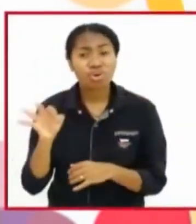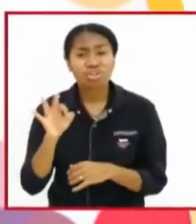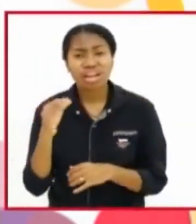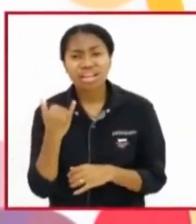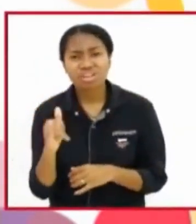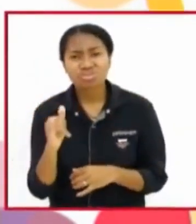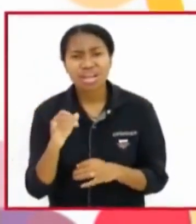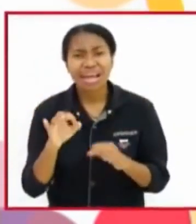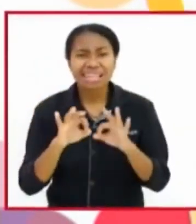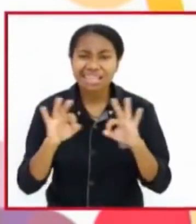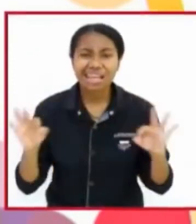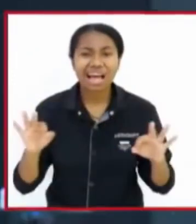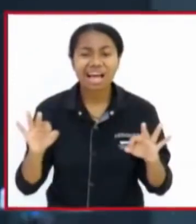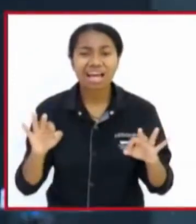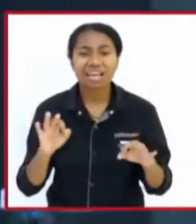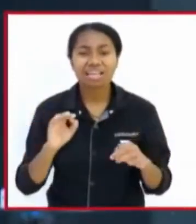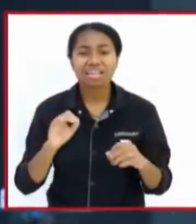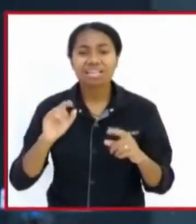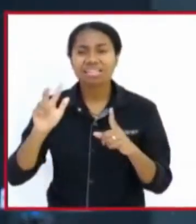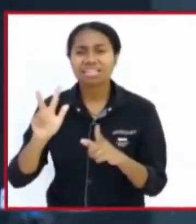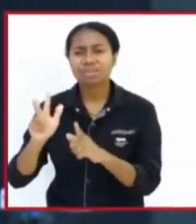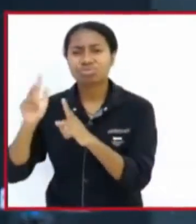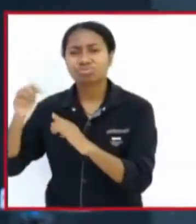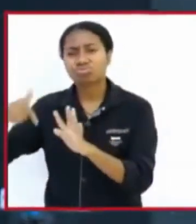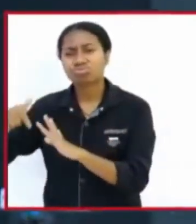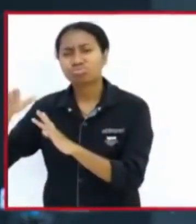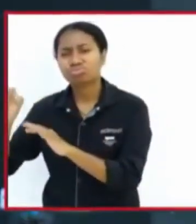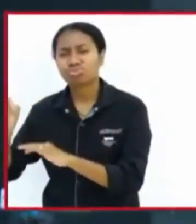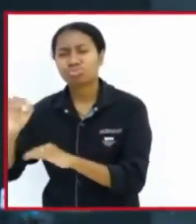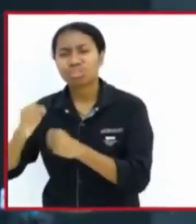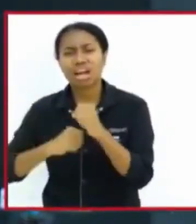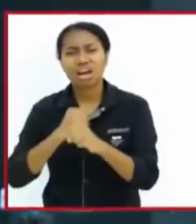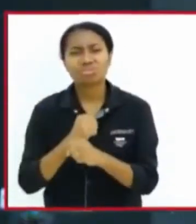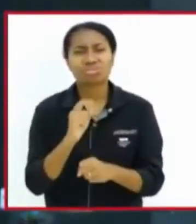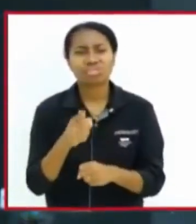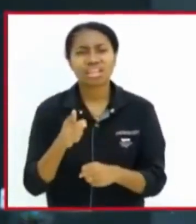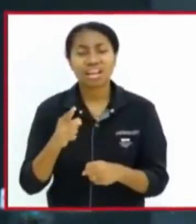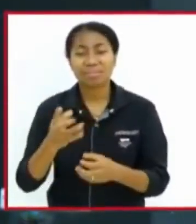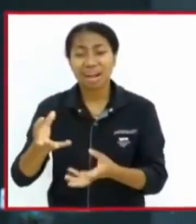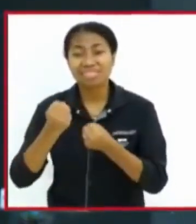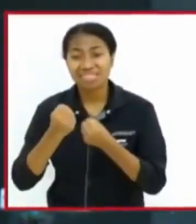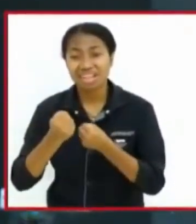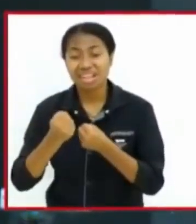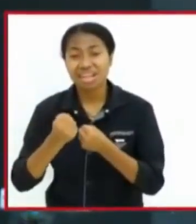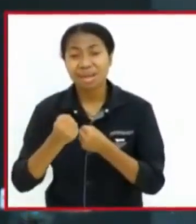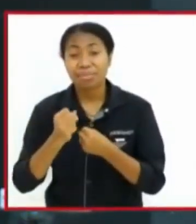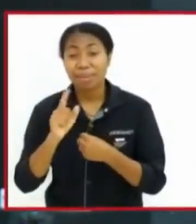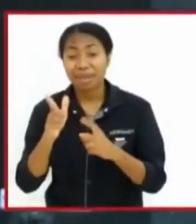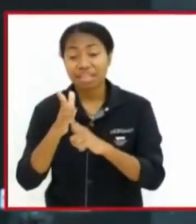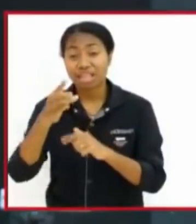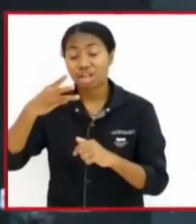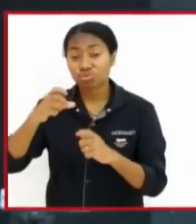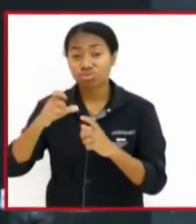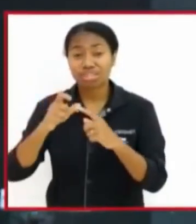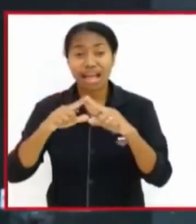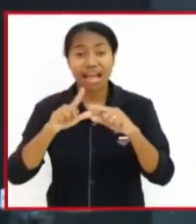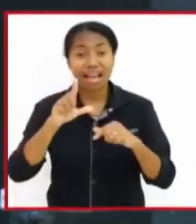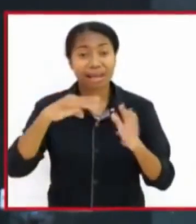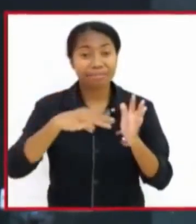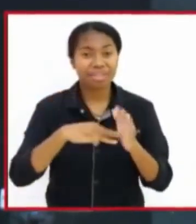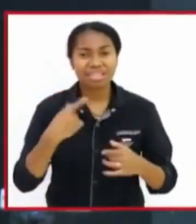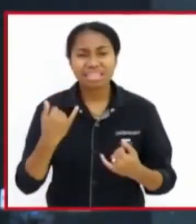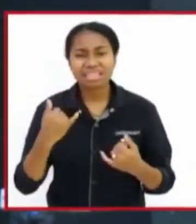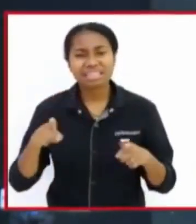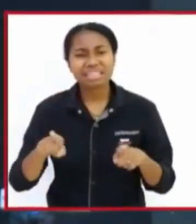mereka hilang kota itu 1897 tahun karena itu begitu mereka berhasil merebut Yerusalem dengan sangat